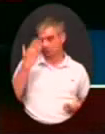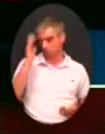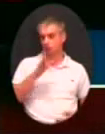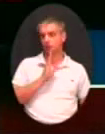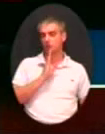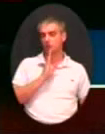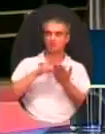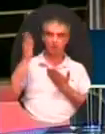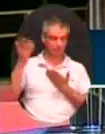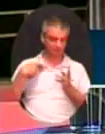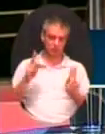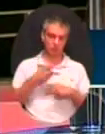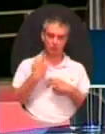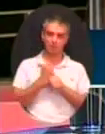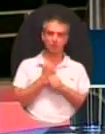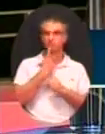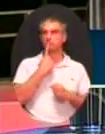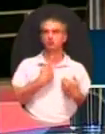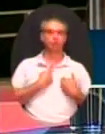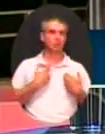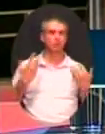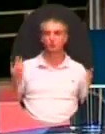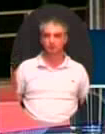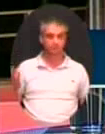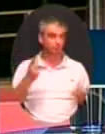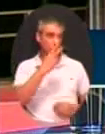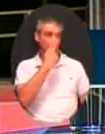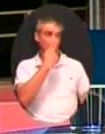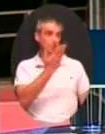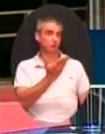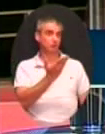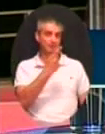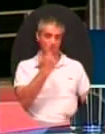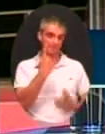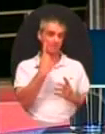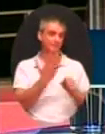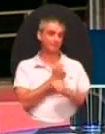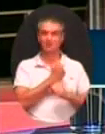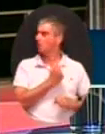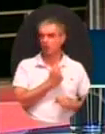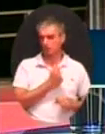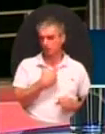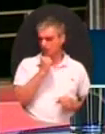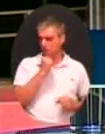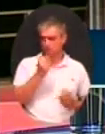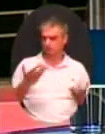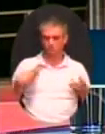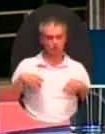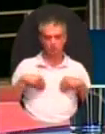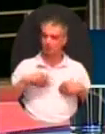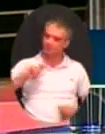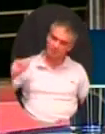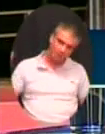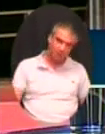כאן בגץ, ואנחנו לא יכולים לעשות כל מה שעולה על רוחנו. אתם יכולים לנסות? אבל דבר אחד... לא מוכנים לקבל את